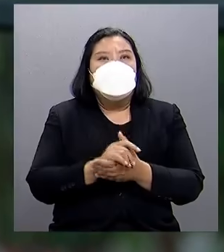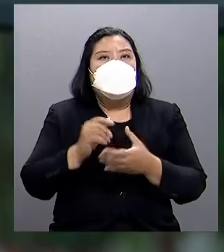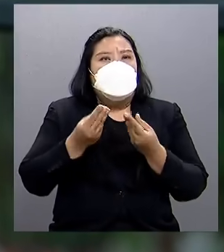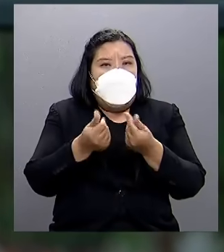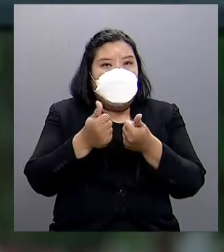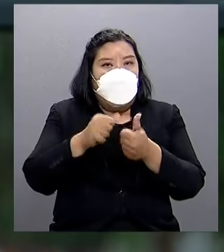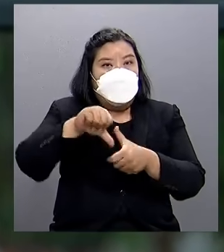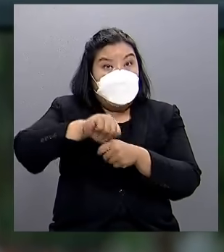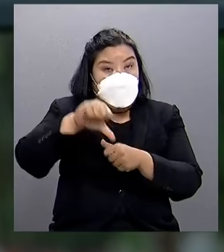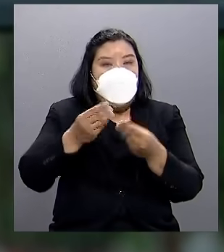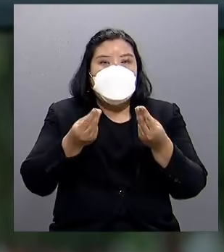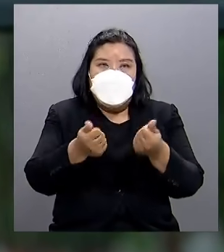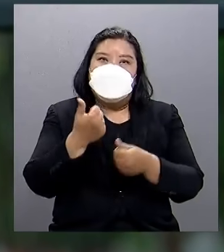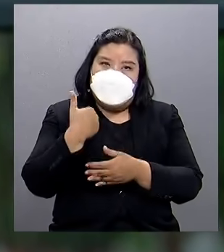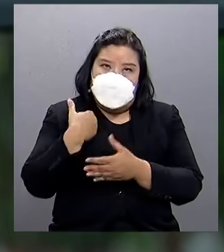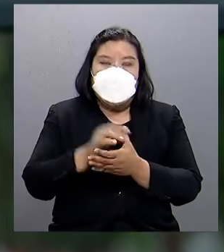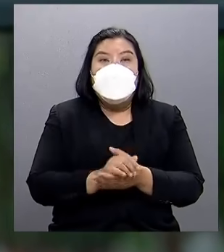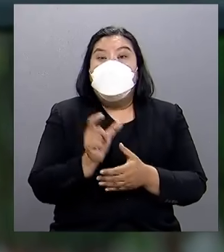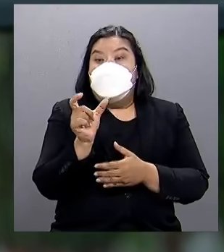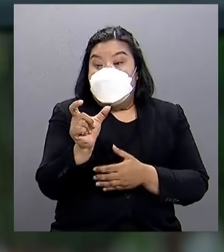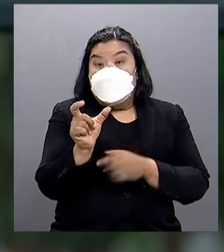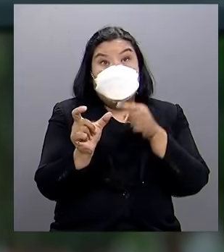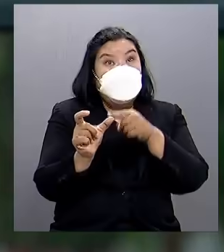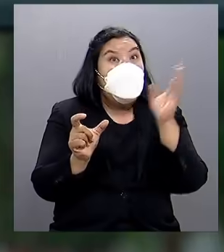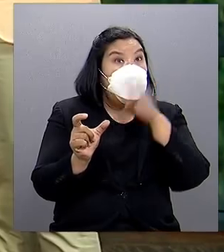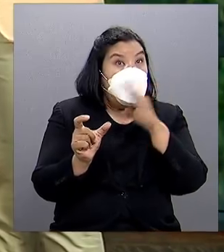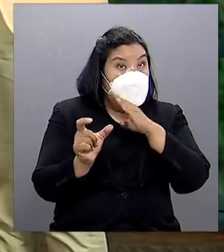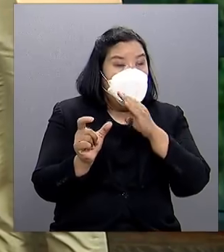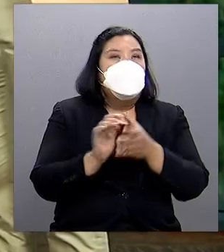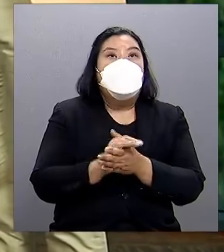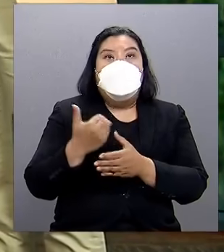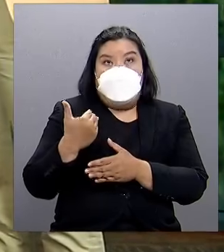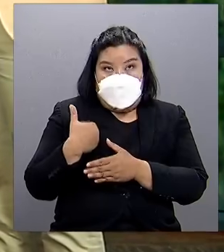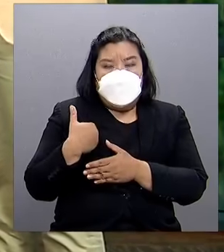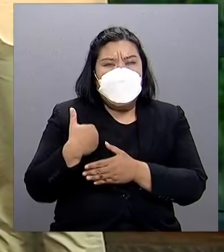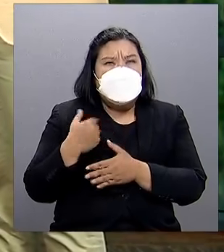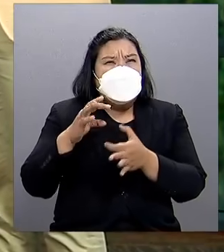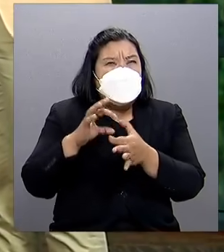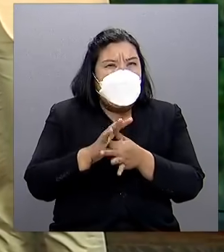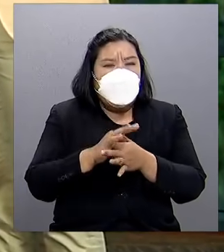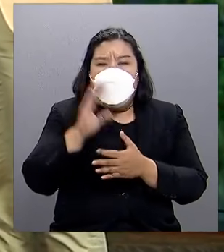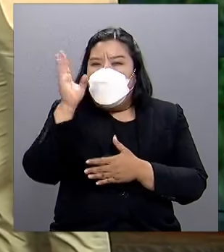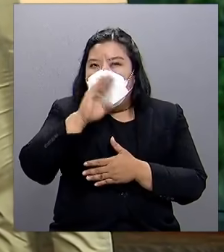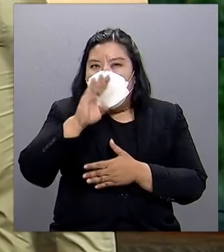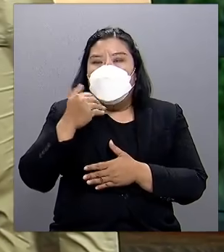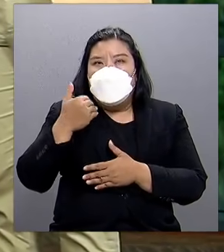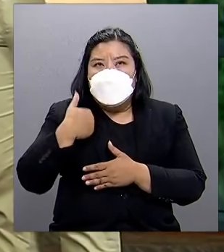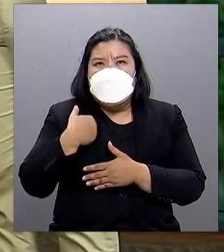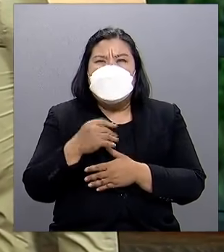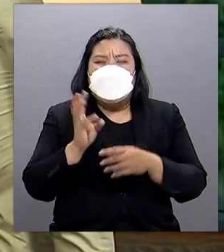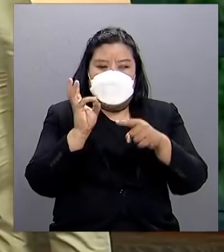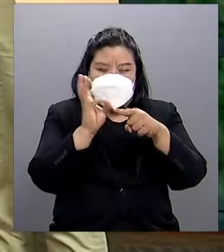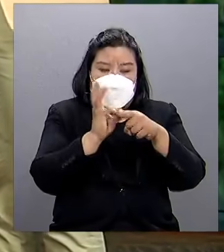ที่มีสารแคปไซซินซึ่งเป็นสารที่ทำให้มันเผ็ดนะครับมันอยู่บริเวณไส้พริกหรือเม็ดพริกนี่แหละ เม็ดขาวๆ ถูกต้